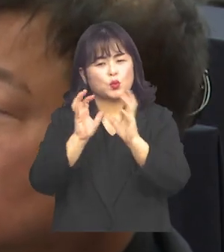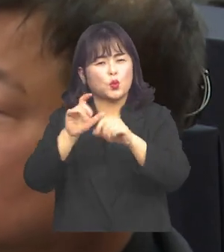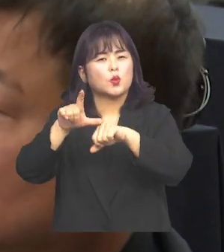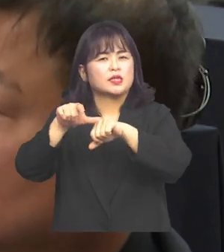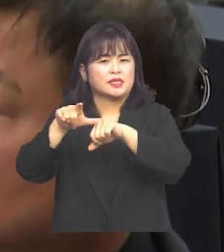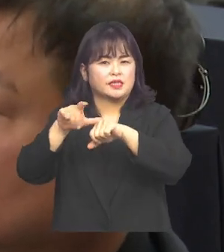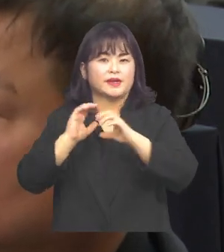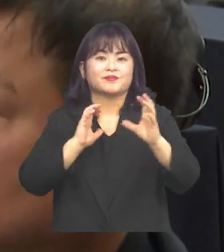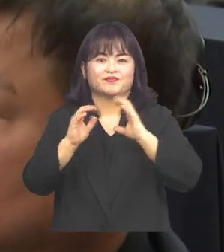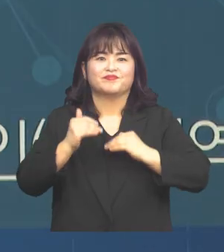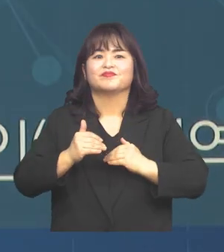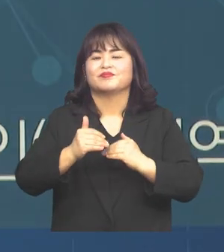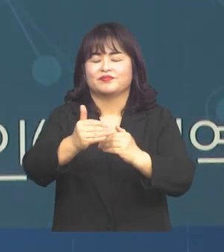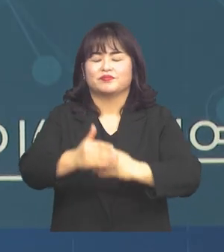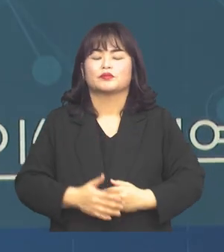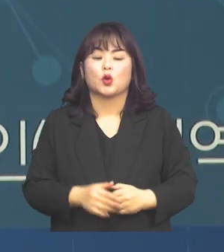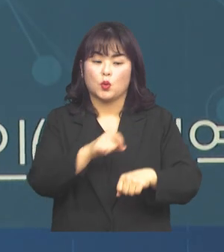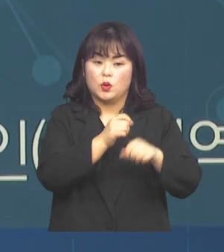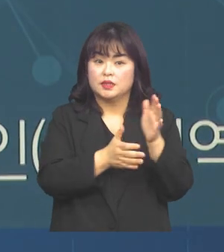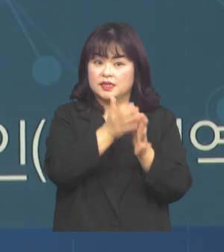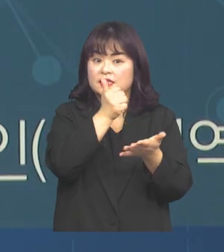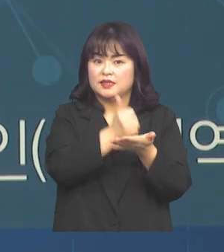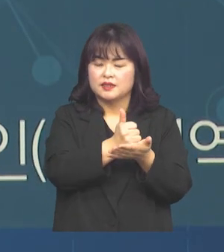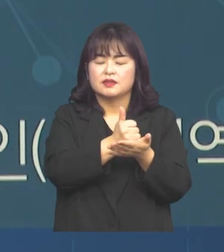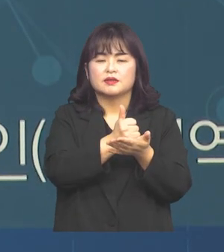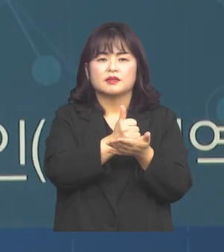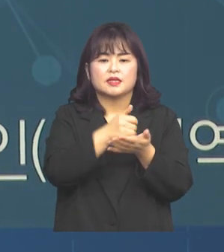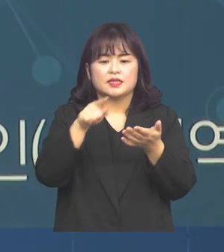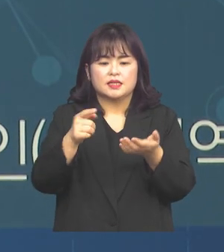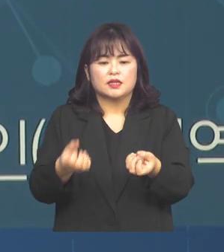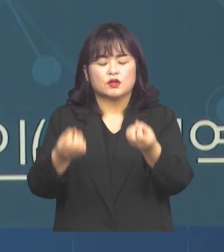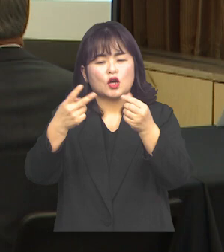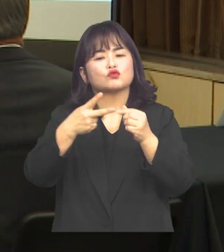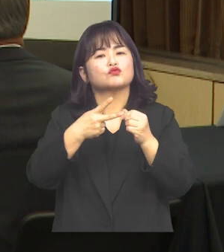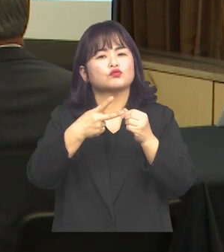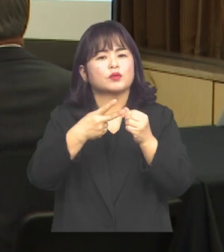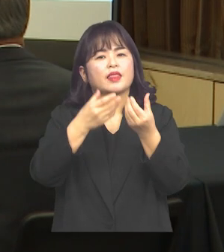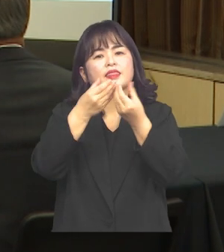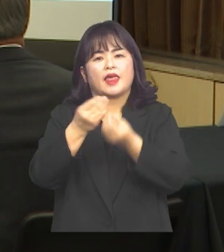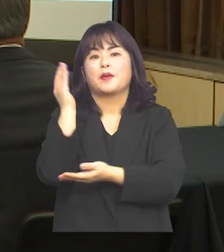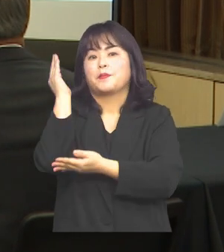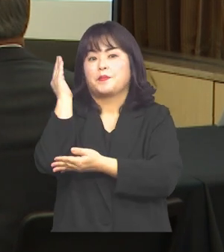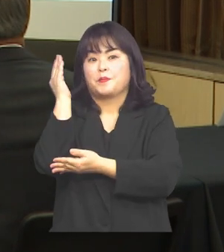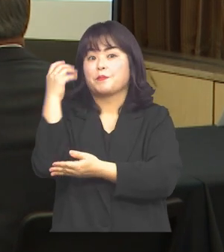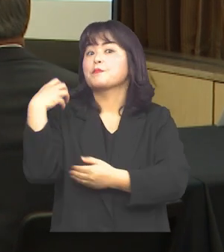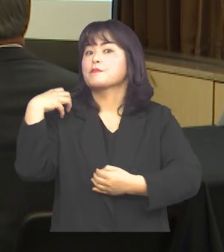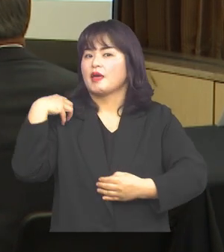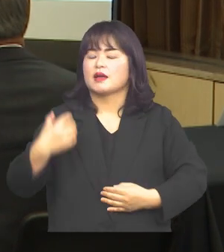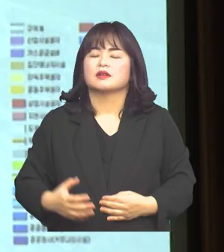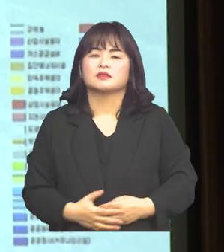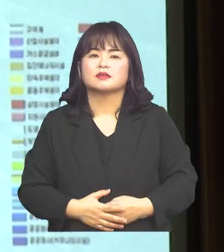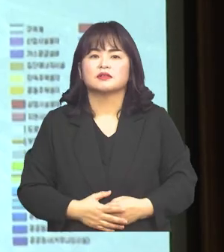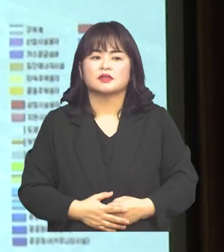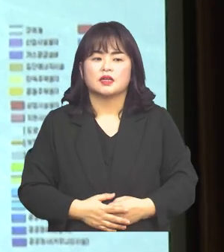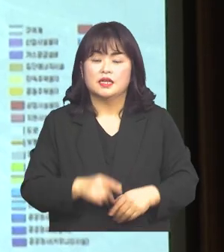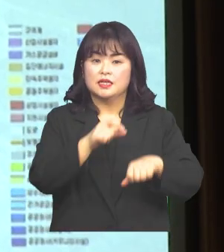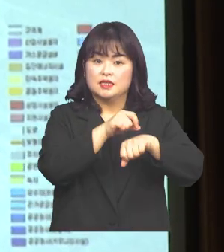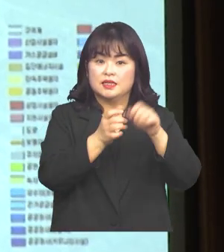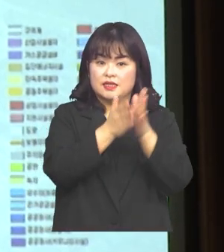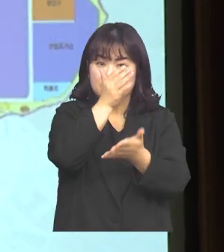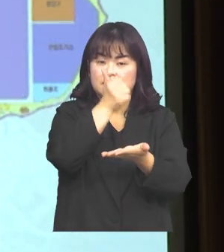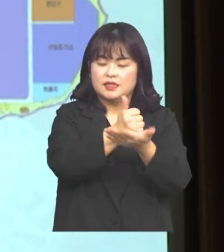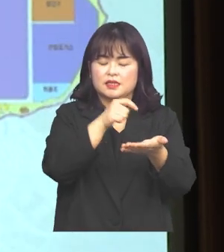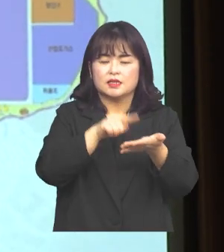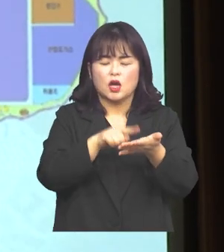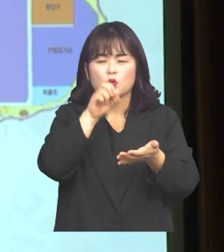토론 순으로 이어졌습니다. 이상일 용인특례시장은 이날 두 번째 사례 발표자로 나섰습니다. 이